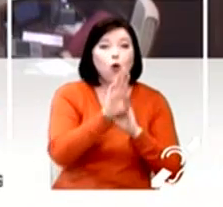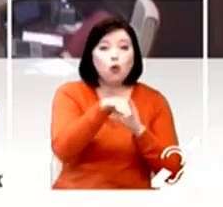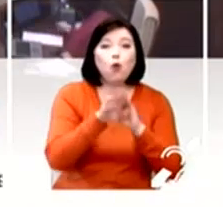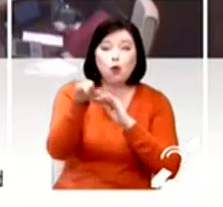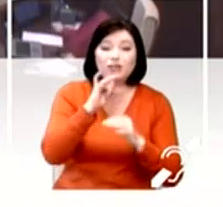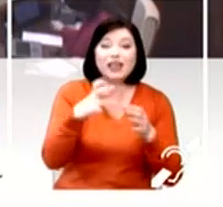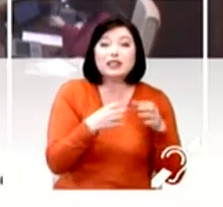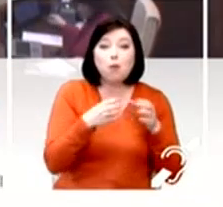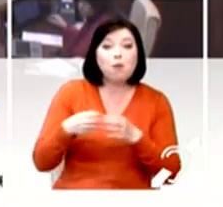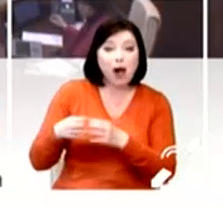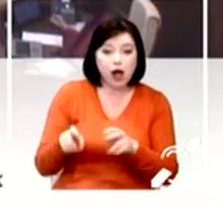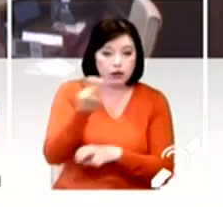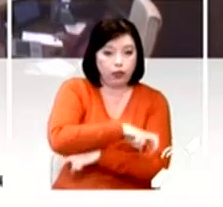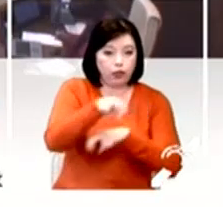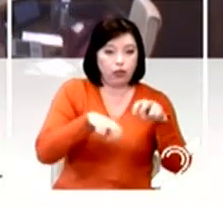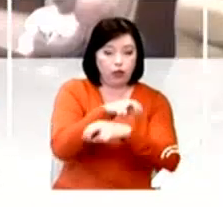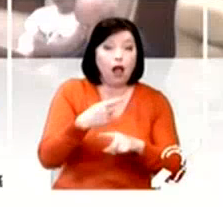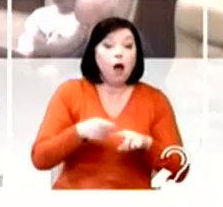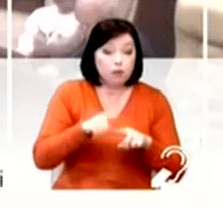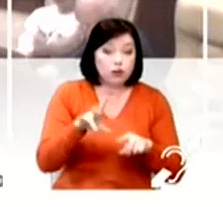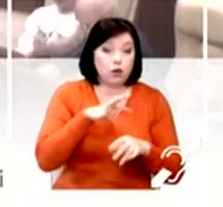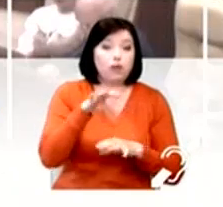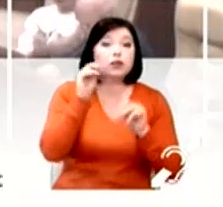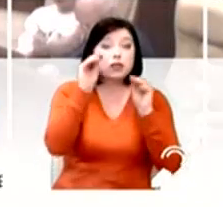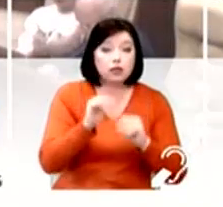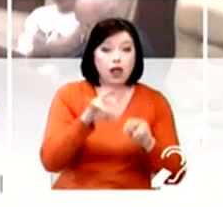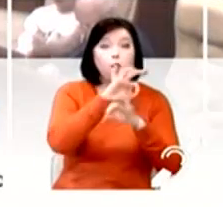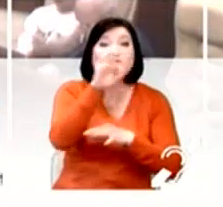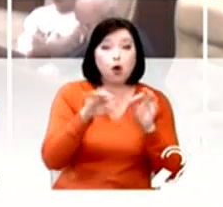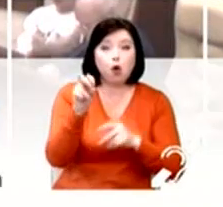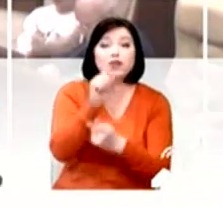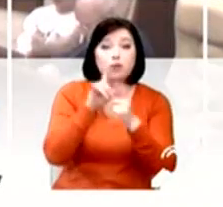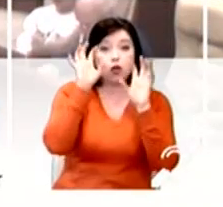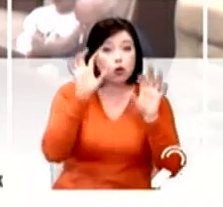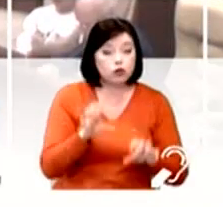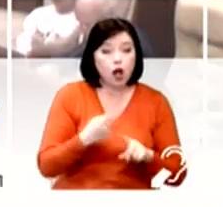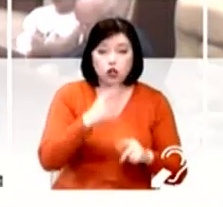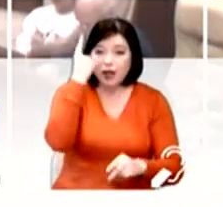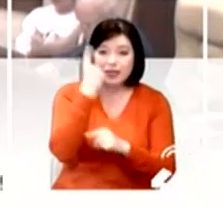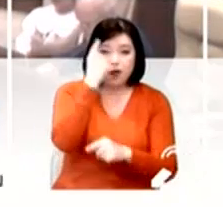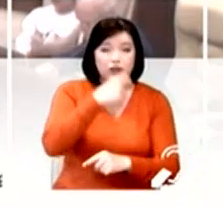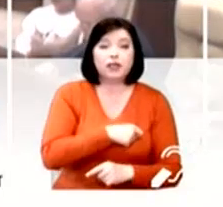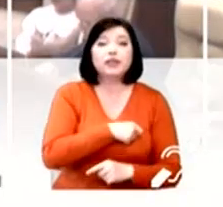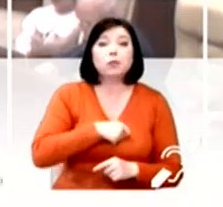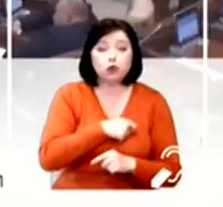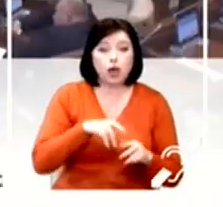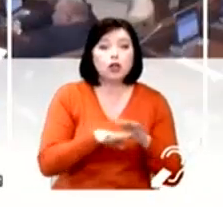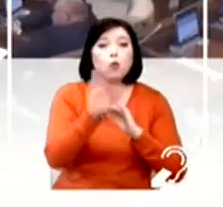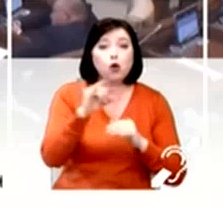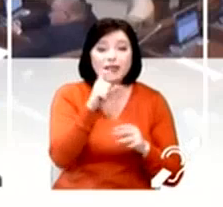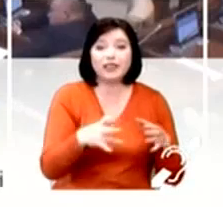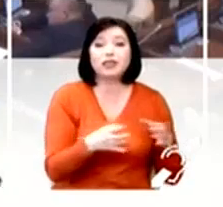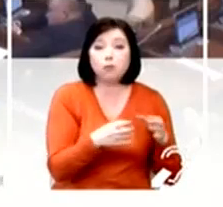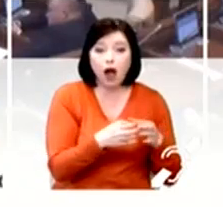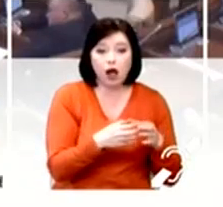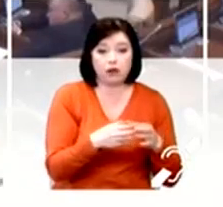legislaturi, astfel că PSRM a înregistrat un proiect de lege privind modificarea Constituției care le-ar interzice deputaților să părăsească